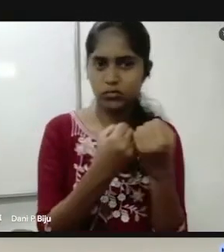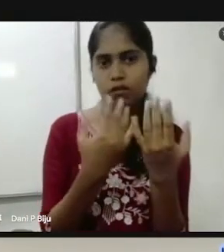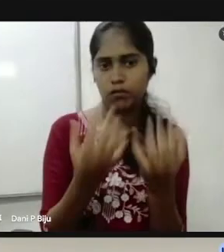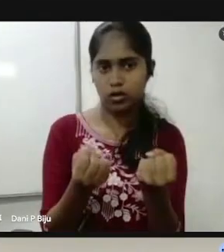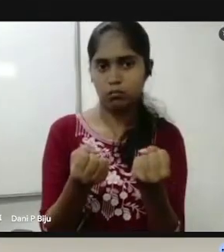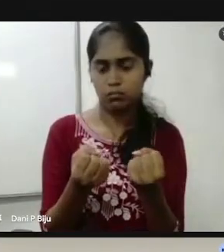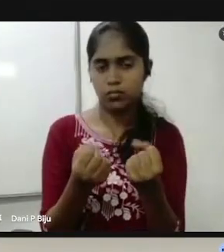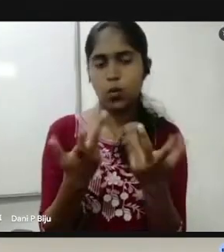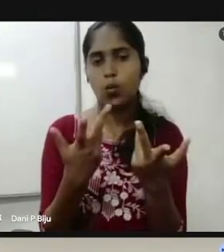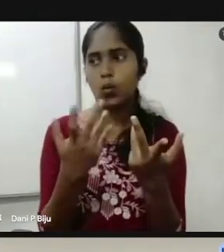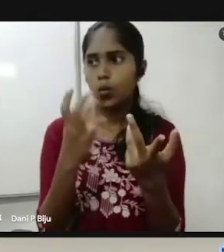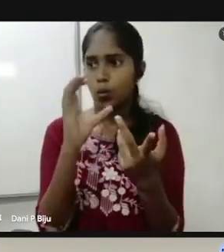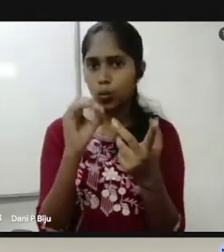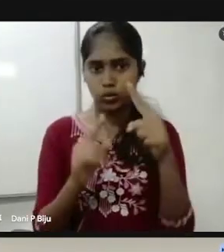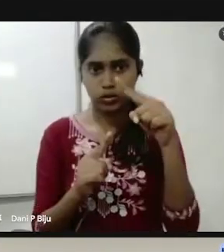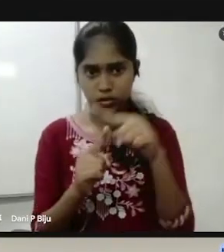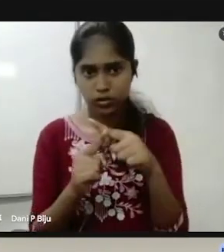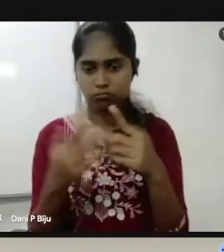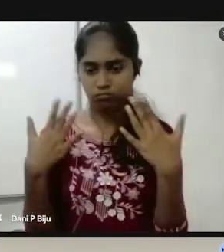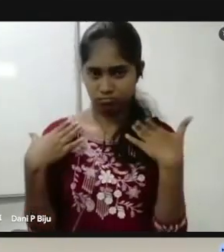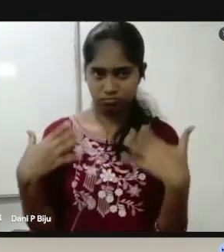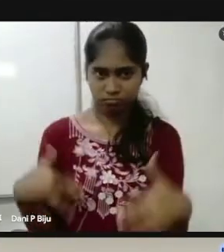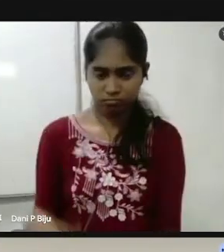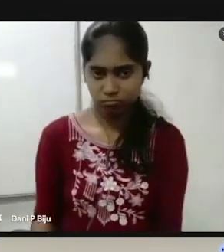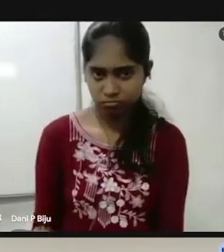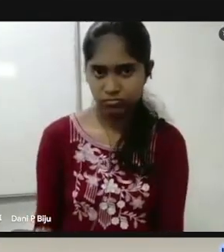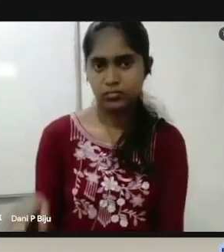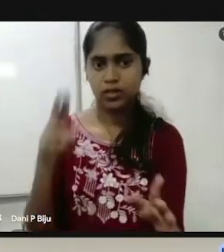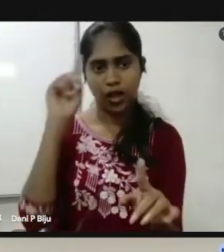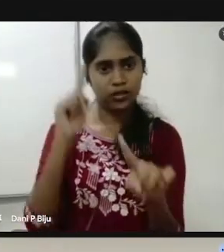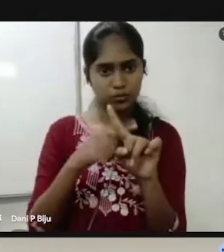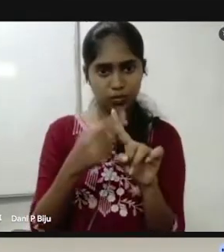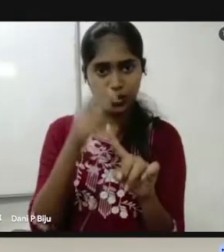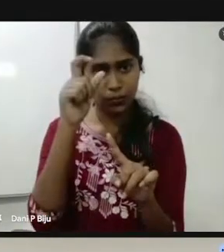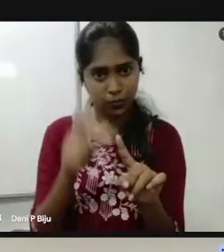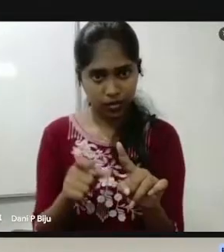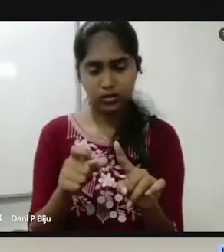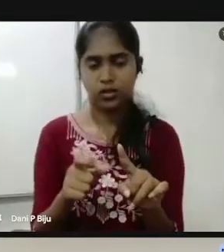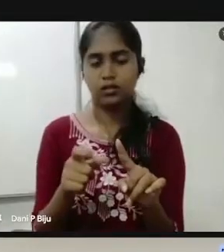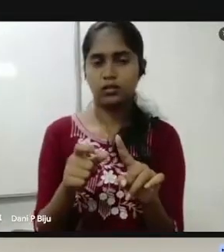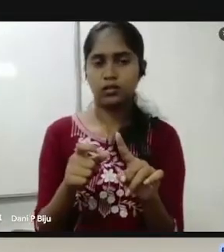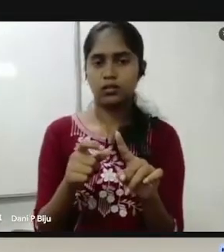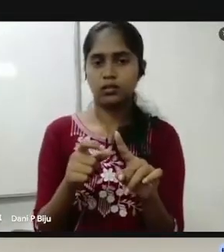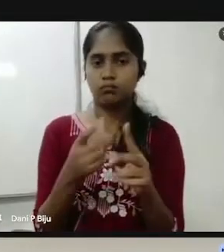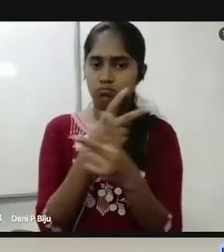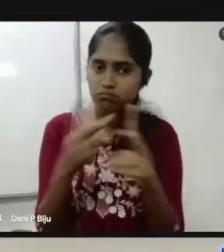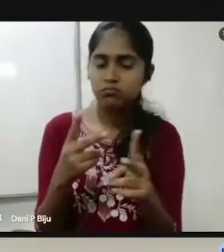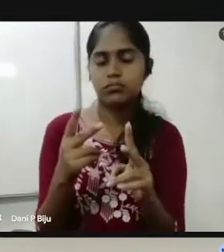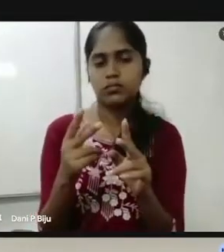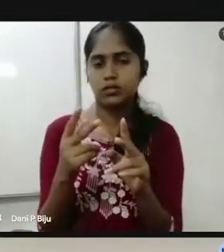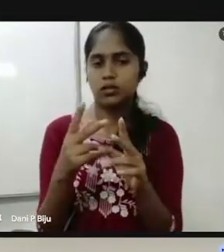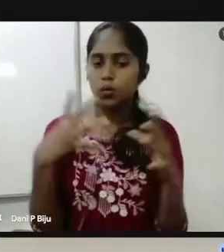നമുക്ക് ഫിസിയോതെറപ്പിസ്റ്റ്. ഇപ്പൊ നമുക്ക് കൈകാലുകൾ ചലിപ്പിക്കാൻ ബുദ്ധിമുട്ടുള്ള ഒരാളാണ്, അല്ലെങ്കിൽ അവരുടെ പിക്ചർ, അങ്ങനെ പല